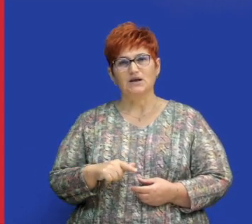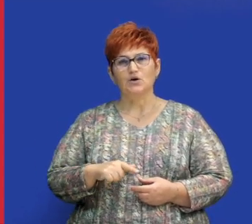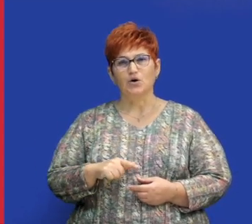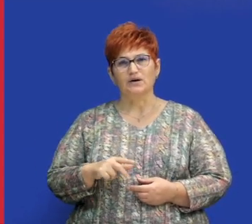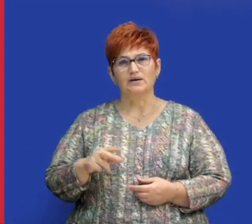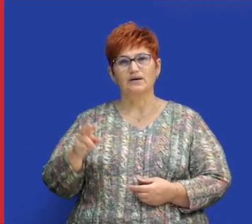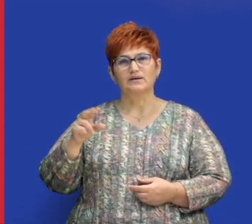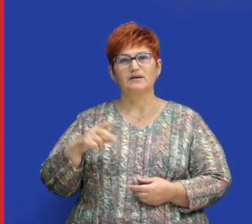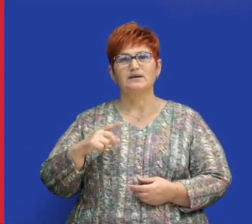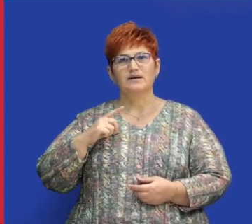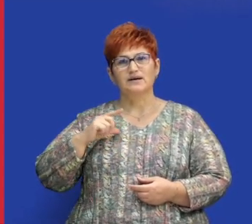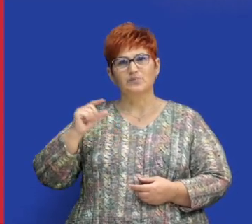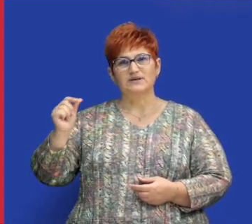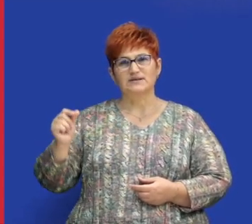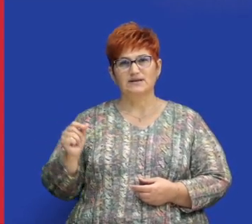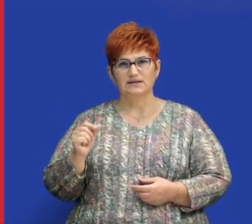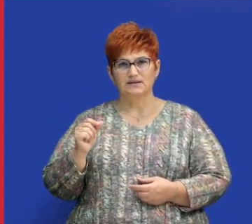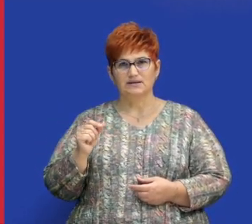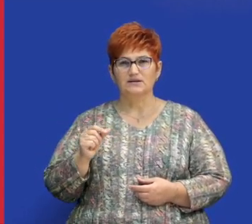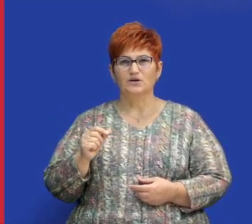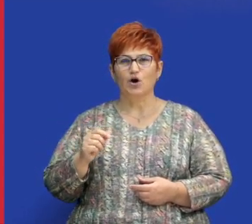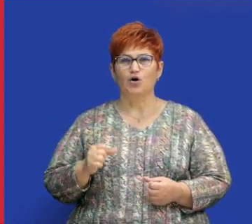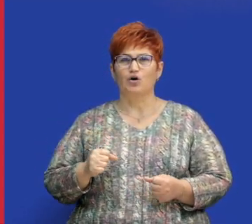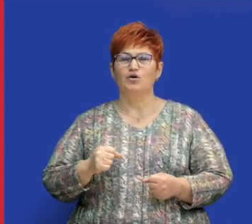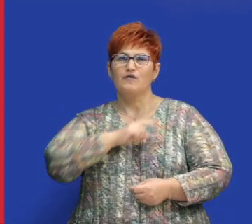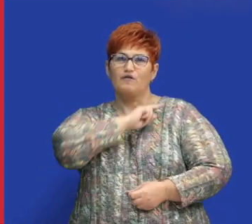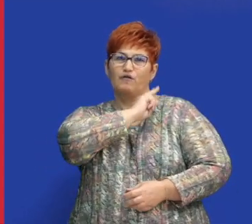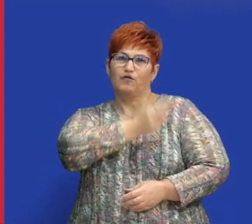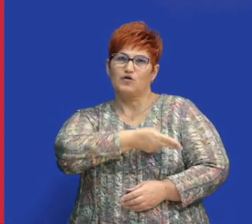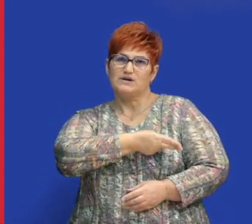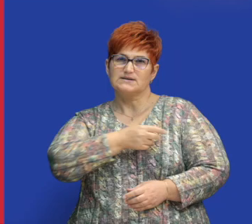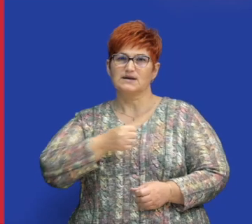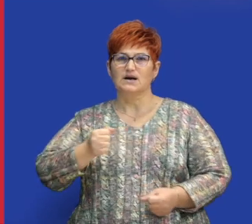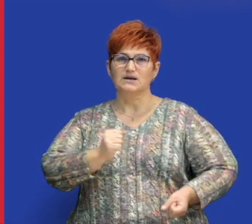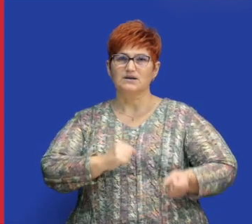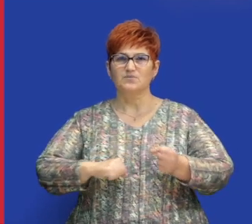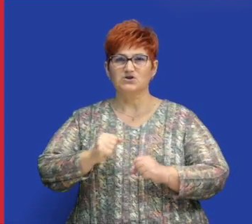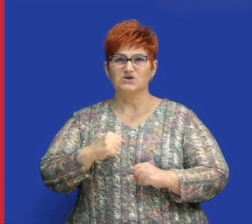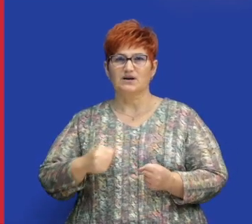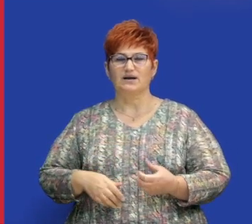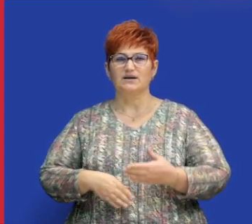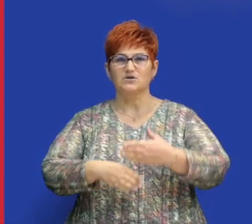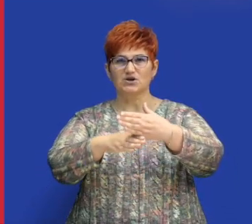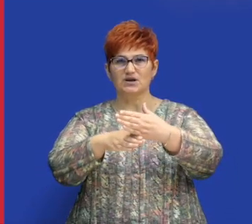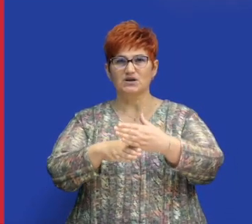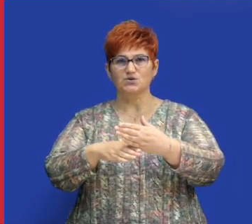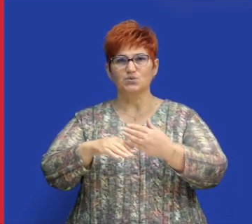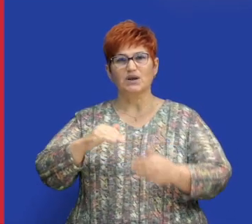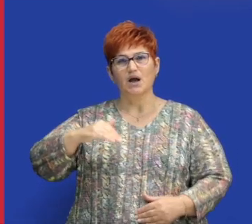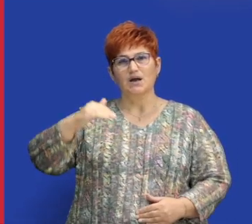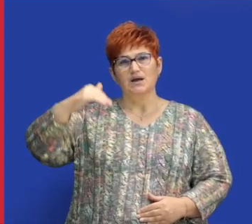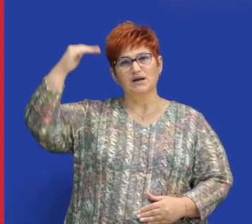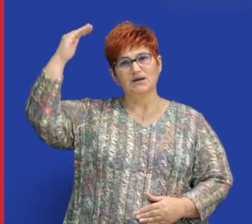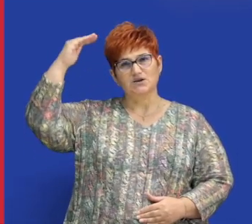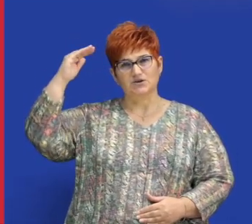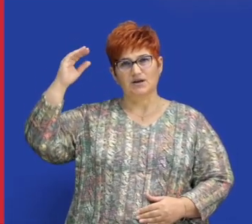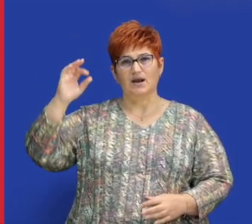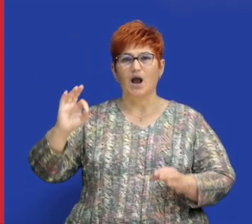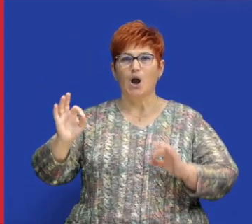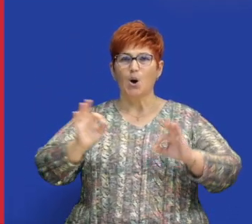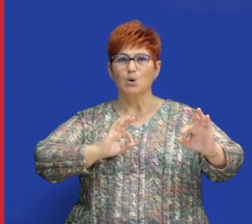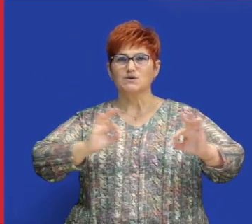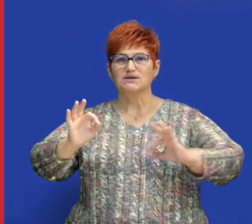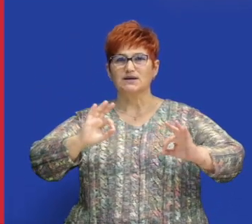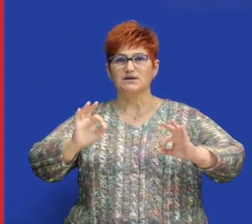a szubjektív érzések is szerepet játszanak a döntéseikben. A katolikus egyház jelentős befolyással bír